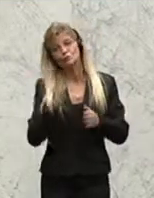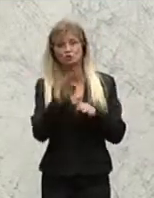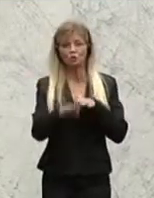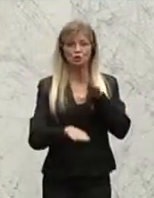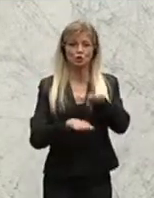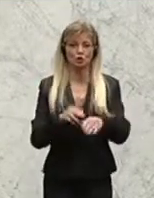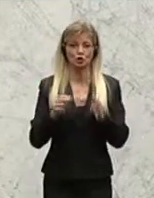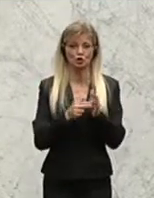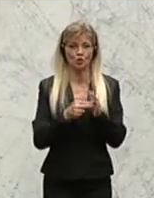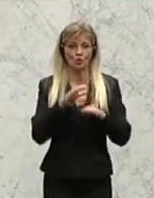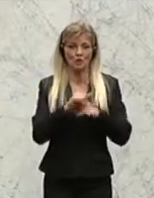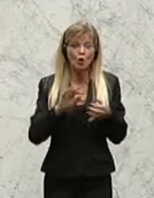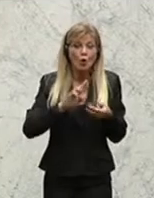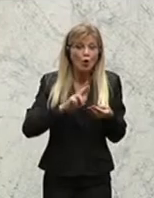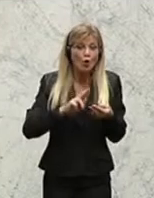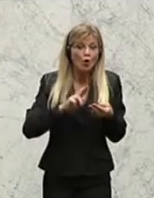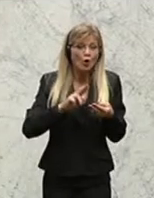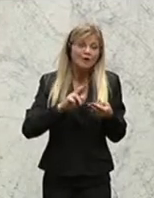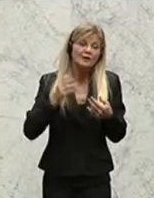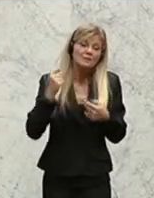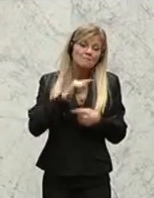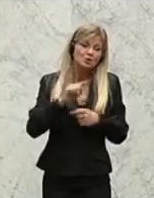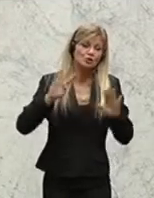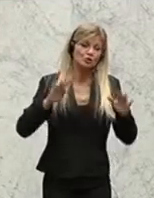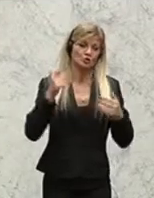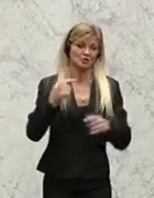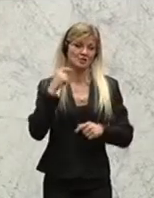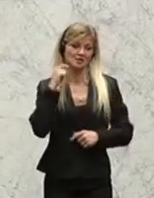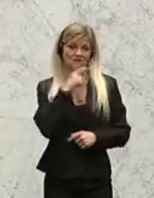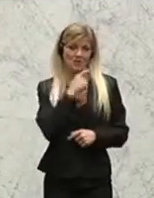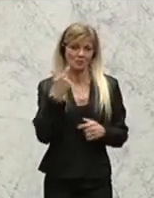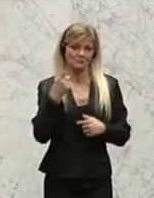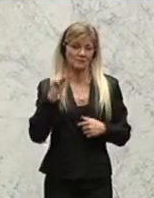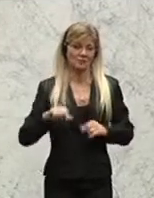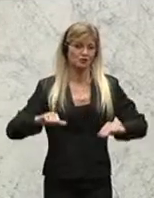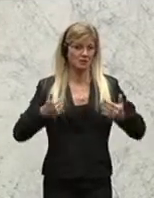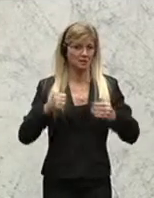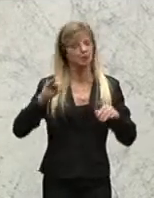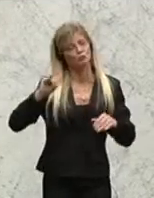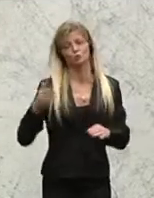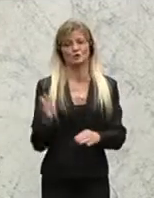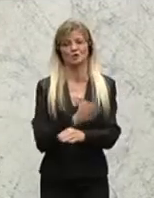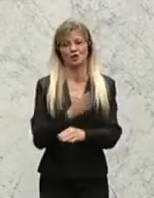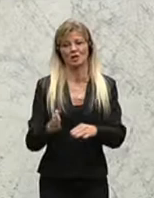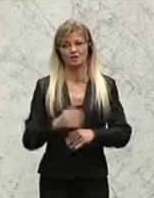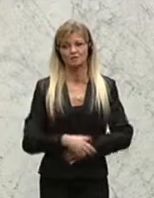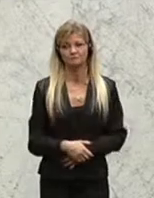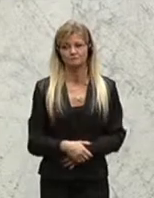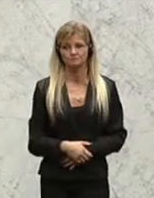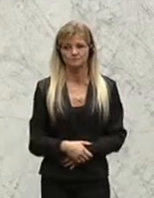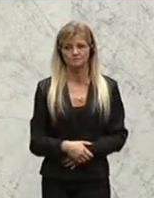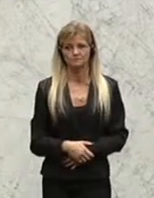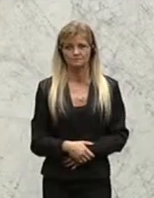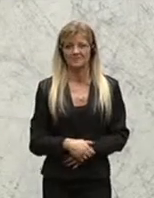wird bekanntlich vereinbarungsgemäß bis 29. Februar 2016 zu entscheiden sein. Im